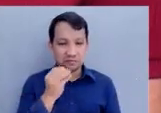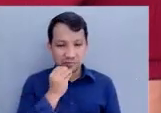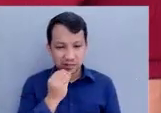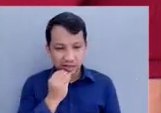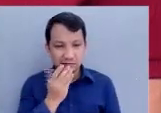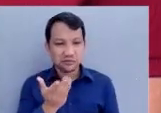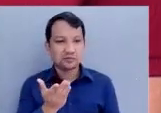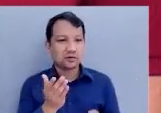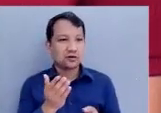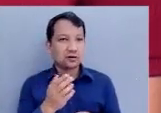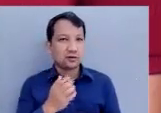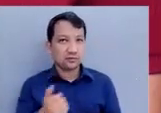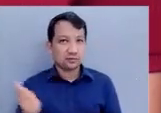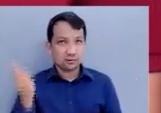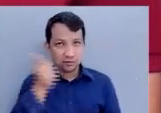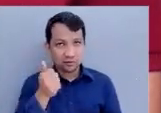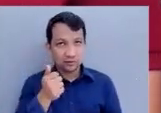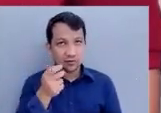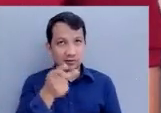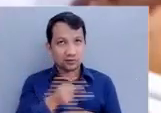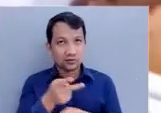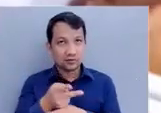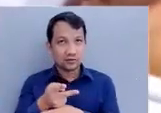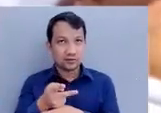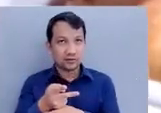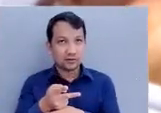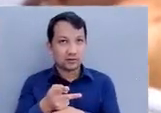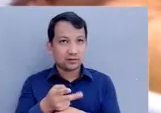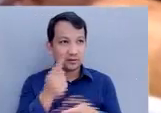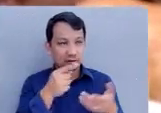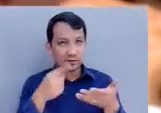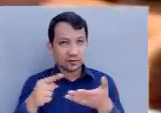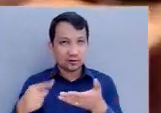though headwater po ako nag-aano rin po ako